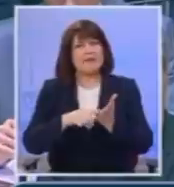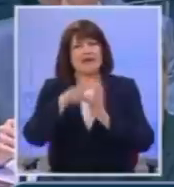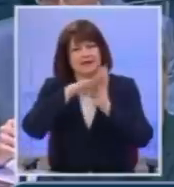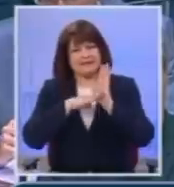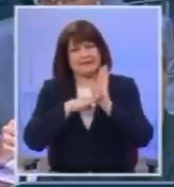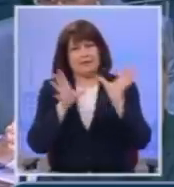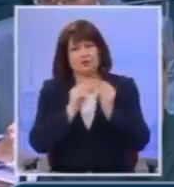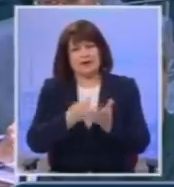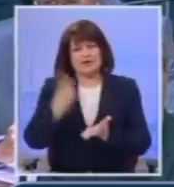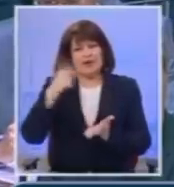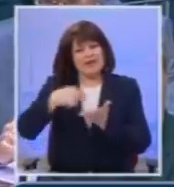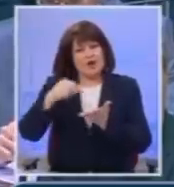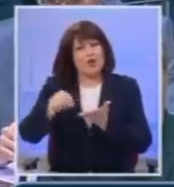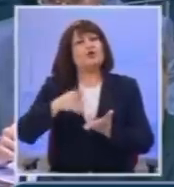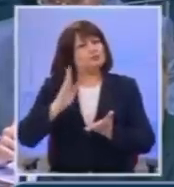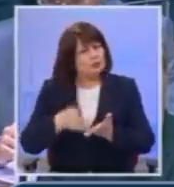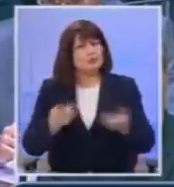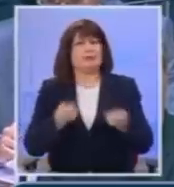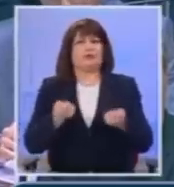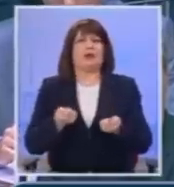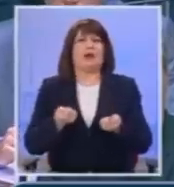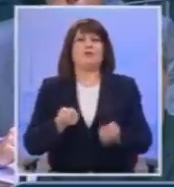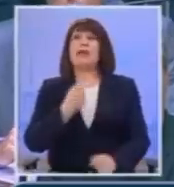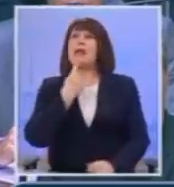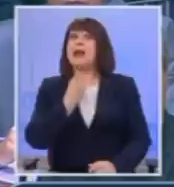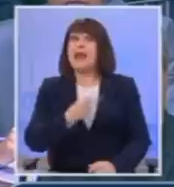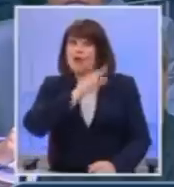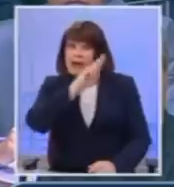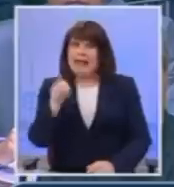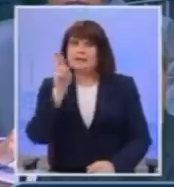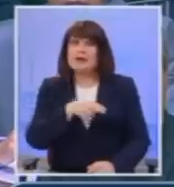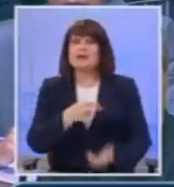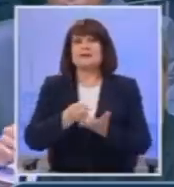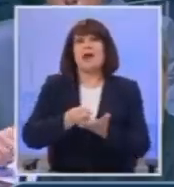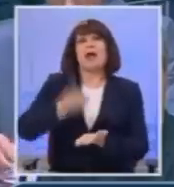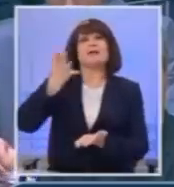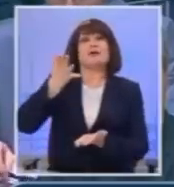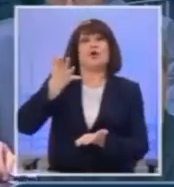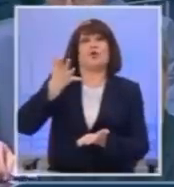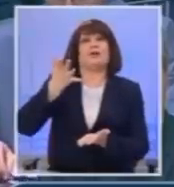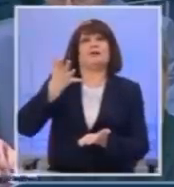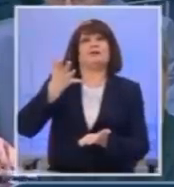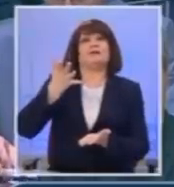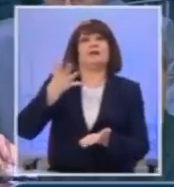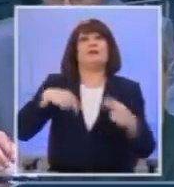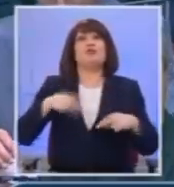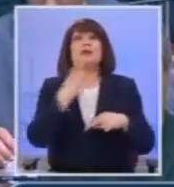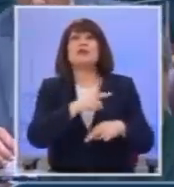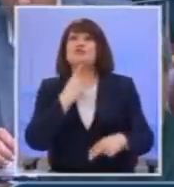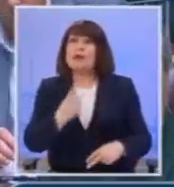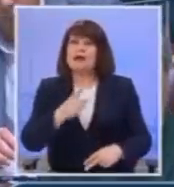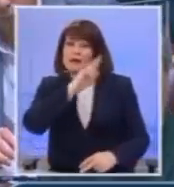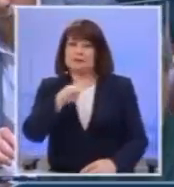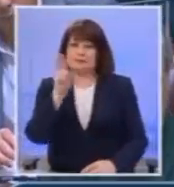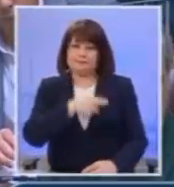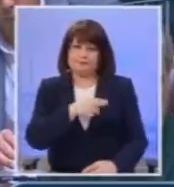αξιολόγησης, θα μπορούσαν να γίνουν κάποιες διορθώσεις. Αλλά μιλώ για την κατάργηση της αξιολόγησης, την οποία επιβάλλουν οι υπουργοί σας. Και